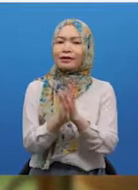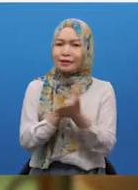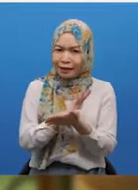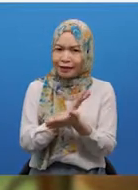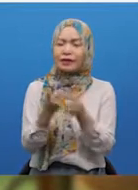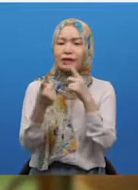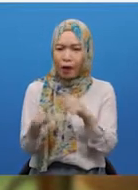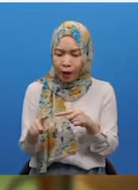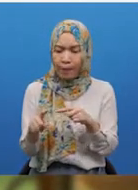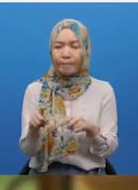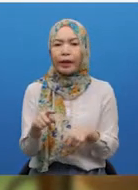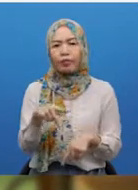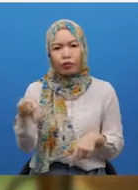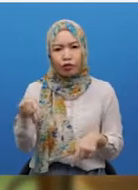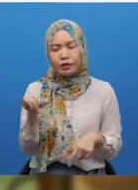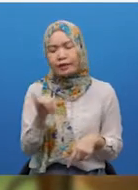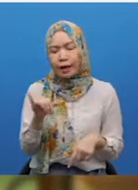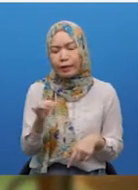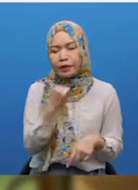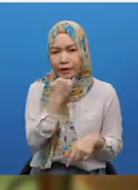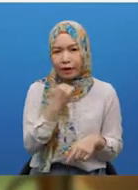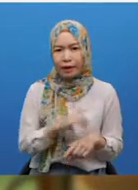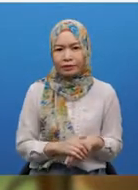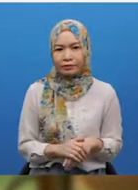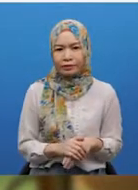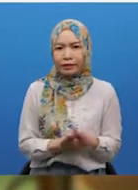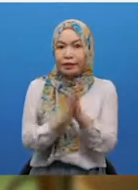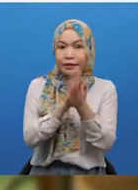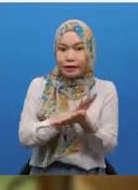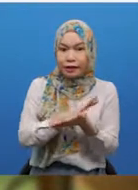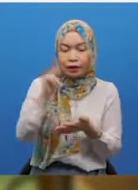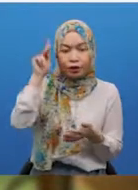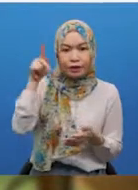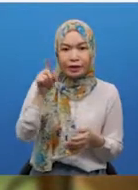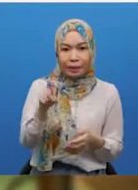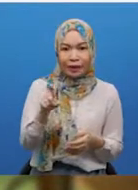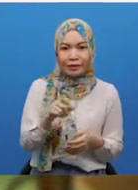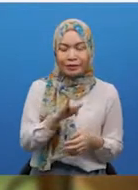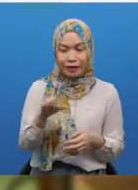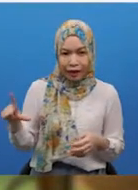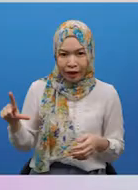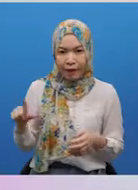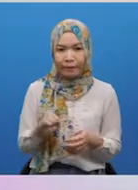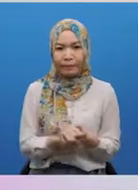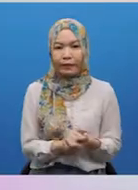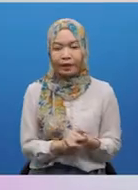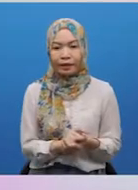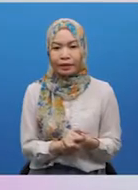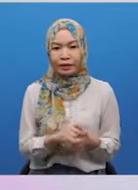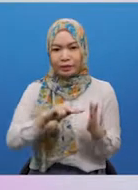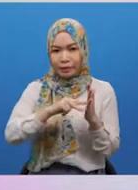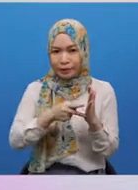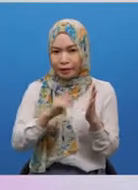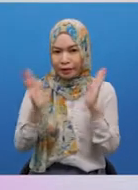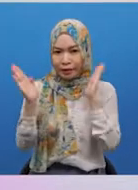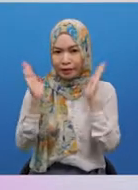jawapan pelajar pun salah. Oleh itu, konsep untuk X ialah peribahasa,